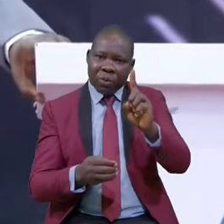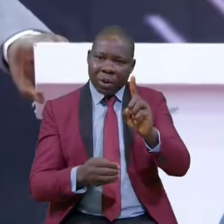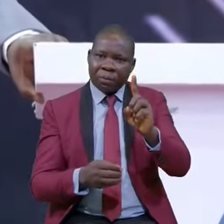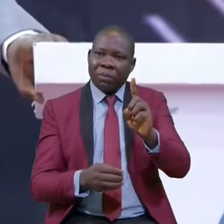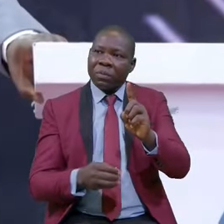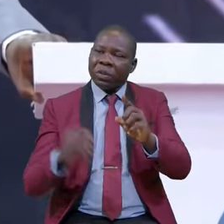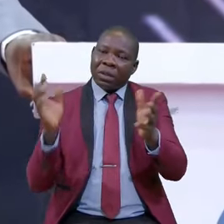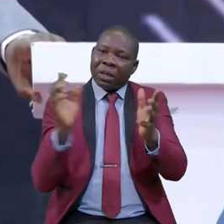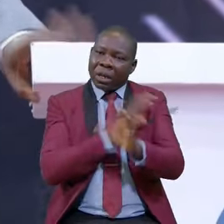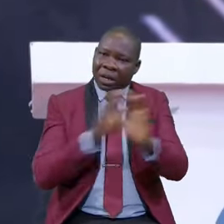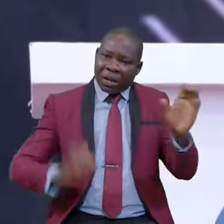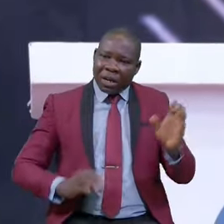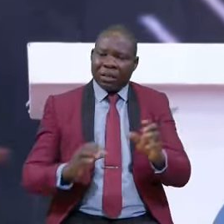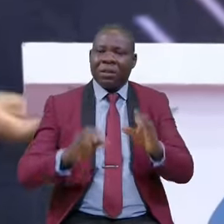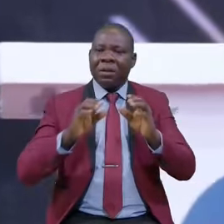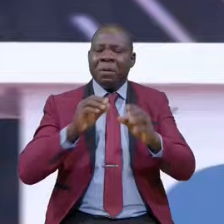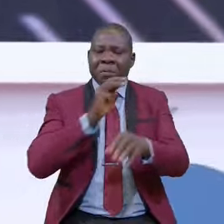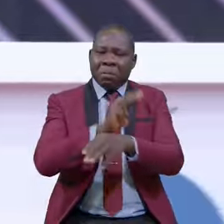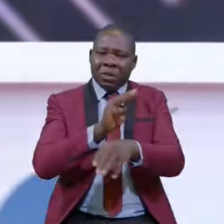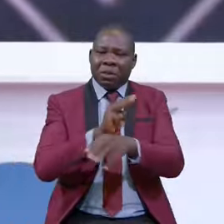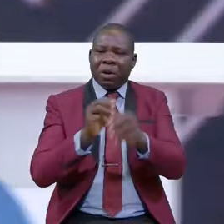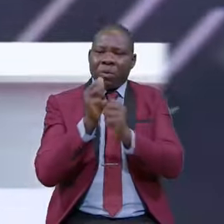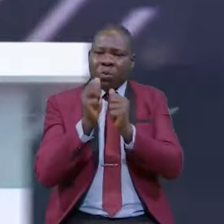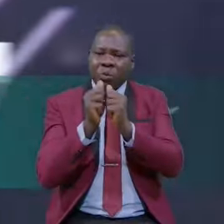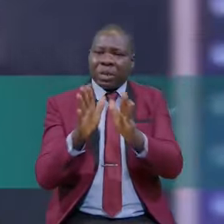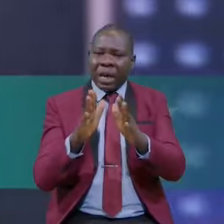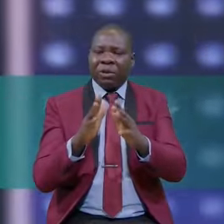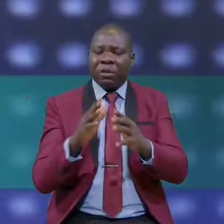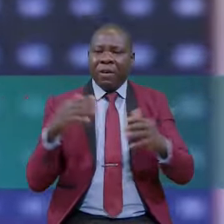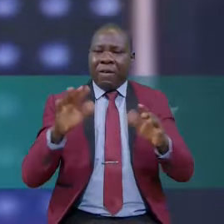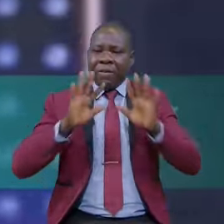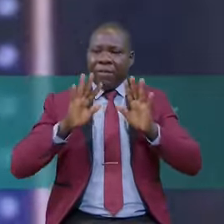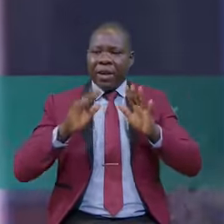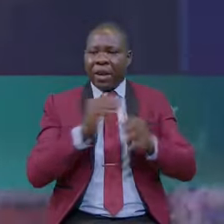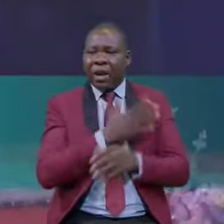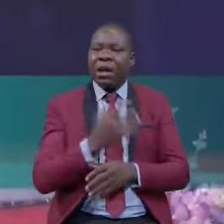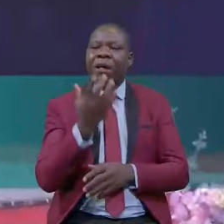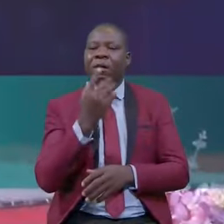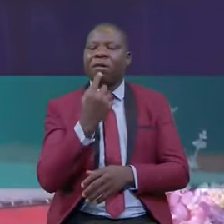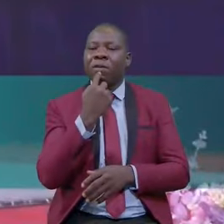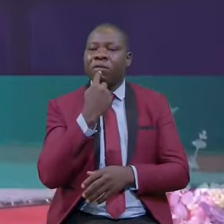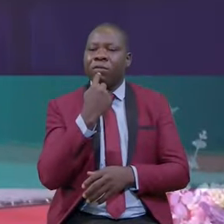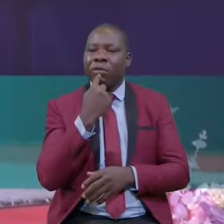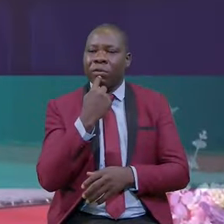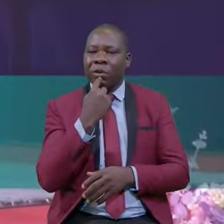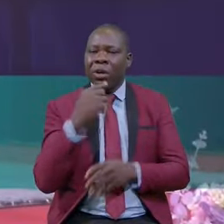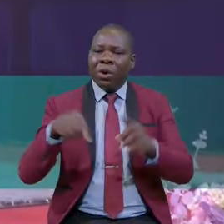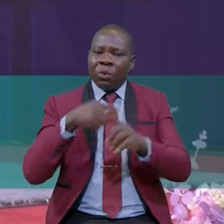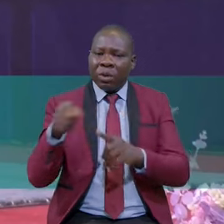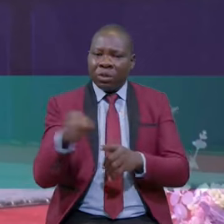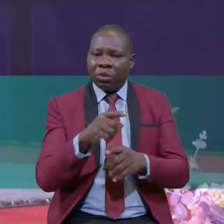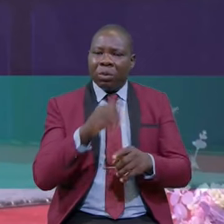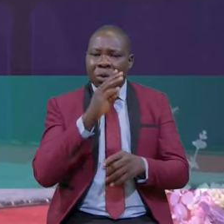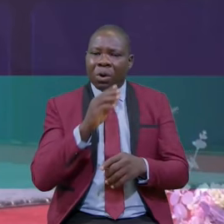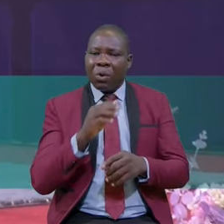prêché, servi sans crainte ou faveur. Vous savez, quand vous confiez au Seigneur et vous êtes renouvelé dans le cœur, dans la